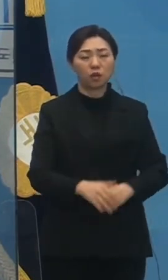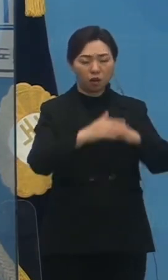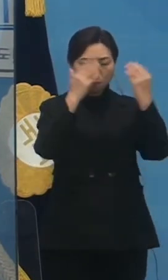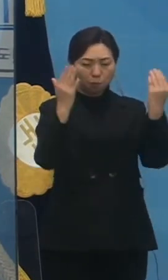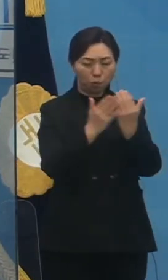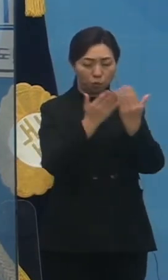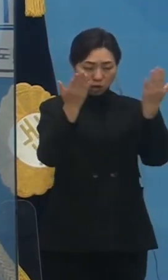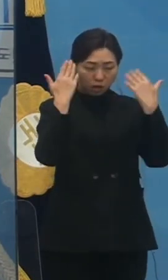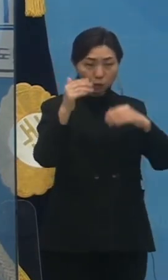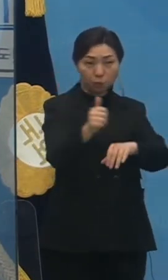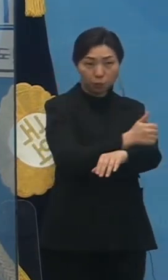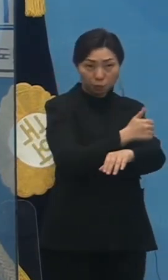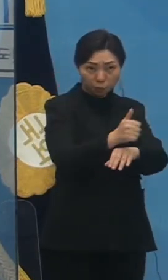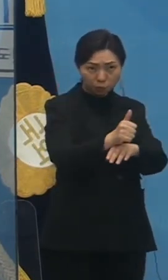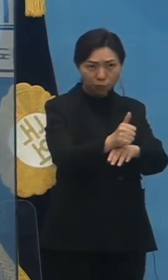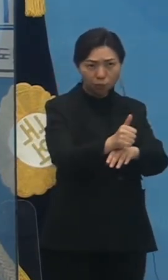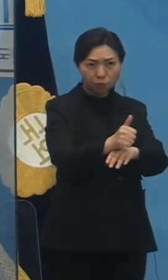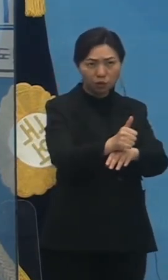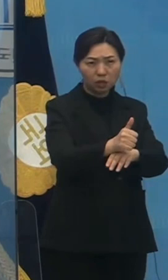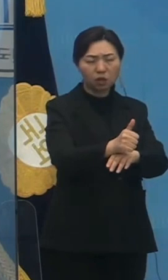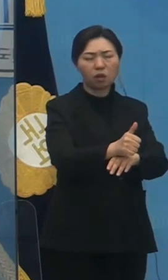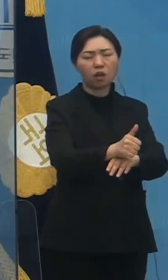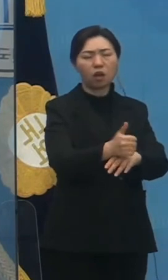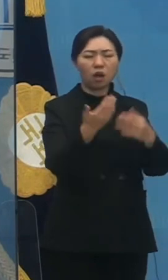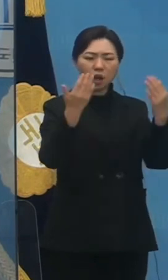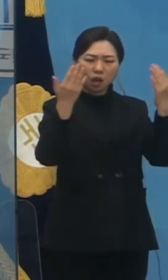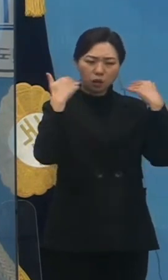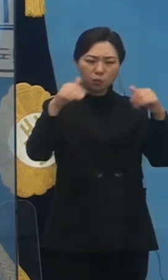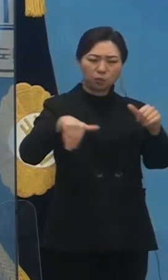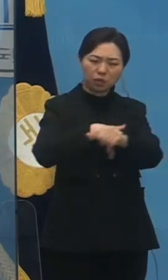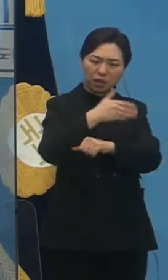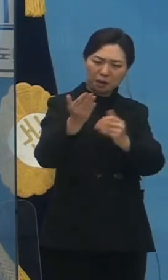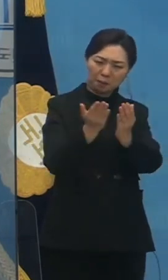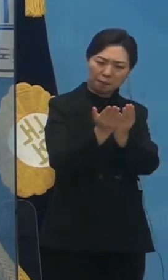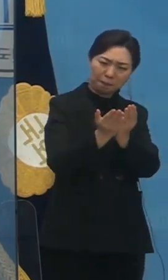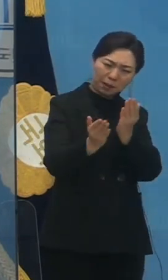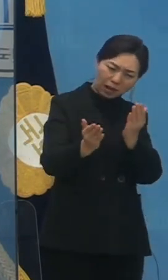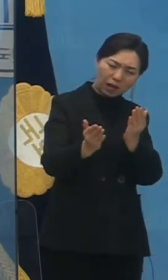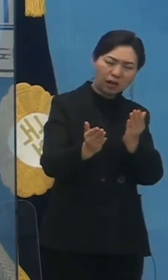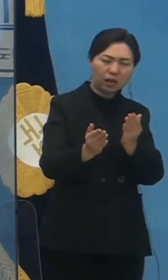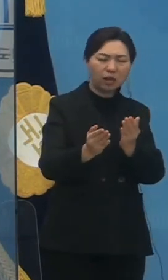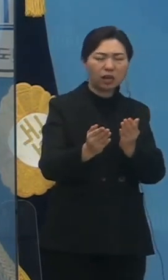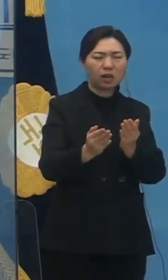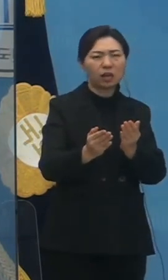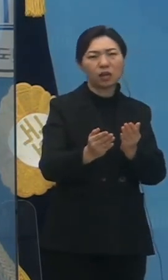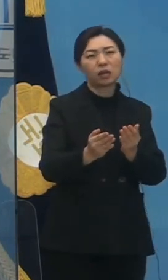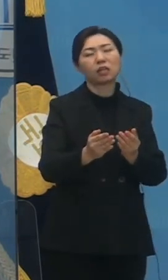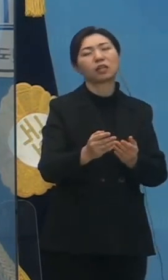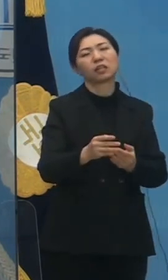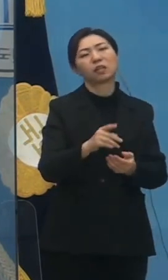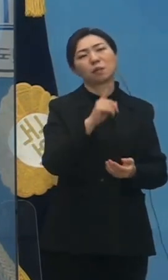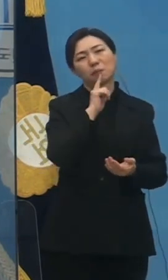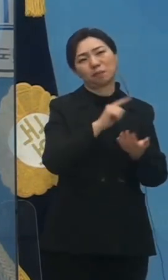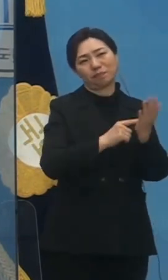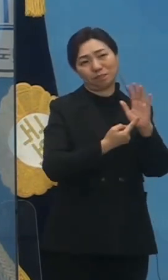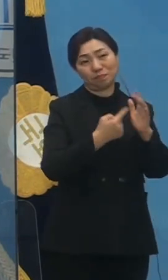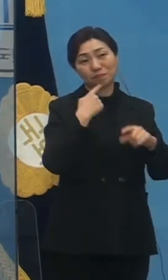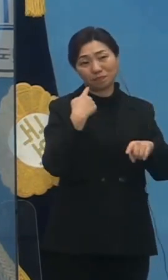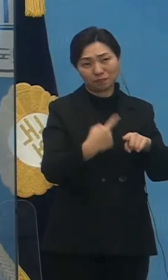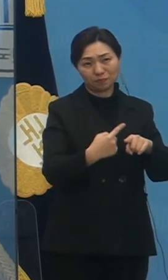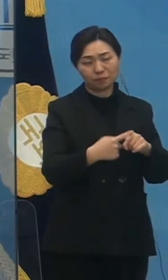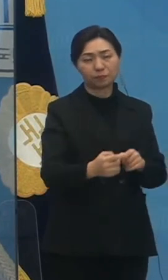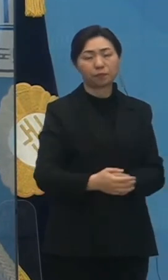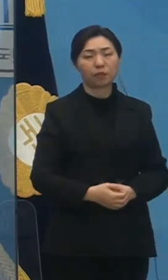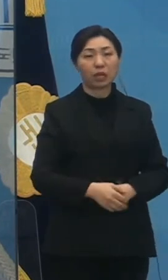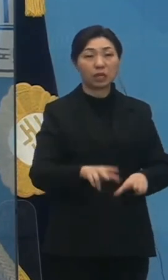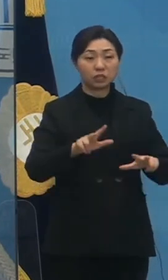방역 지침 시행이 학교 현장에 적용하기 쉽지 않음을 반증한 것입니다. 지금 상황에서 3월